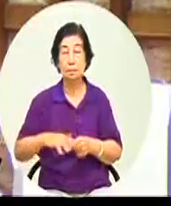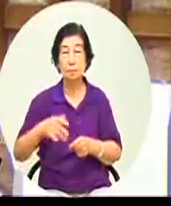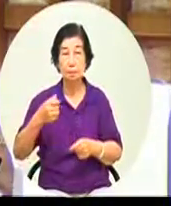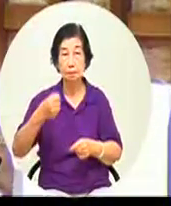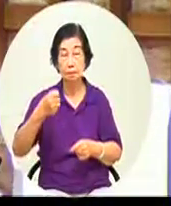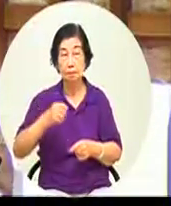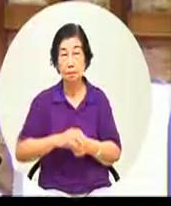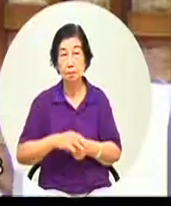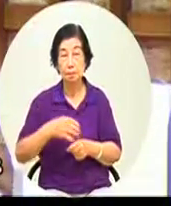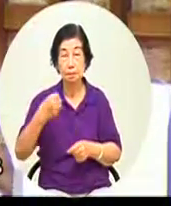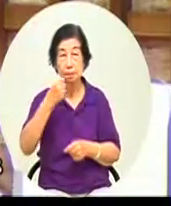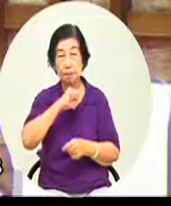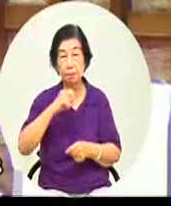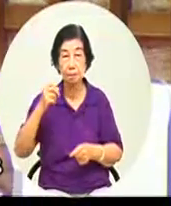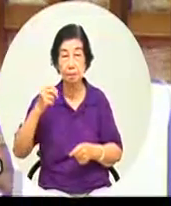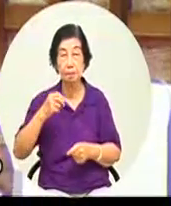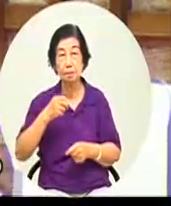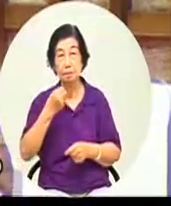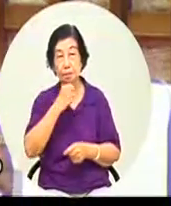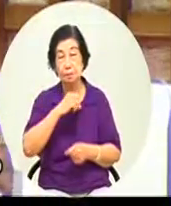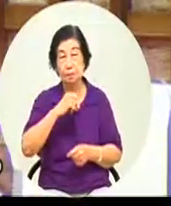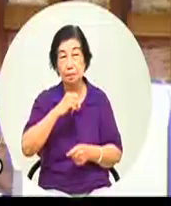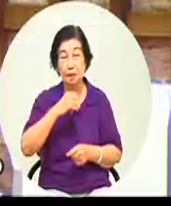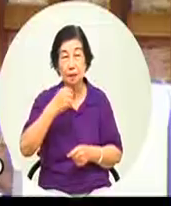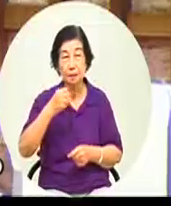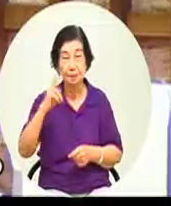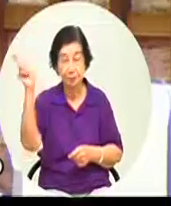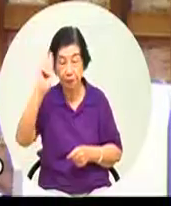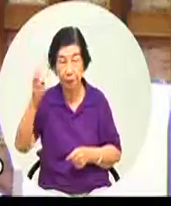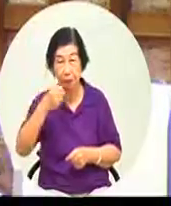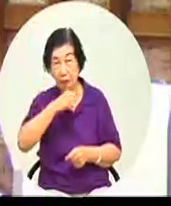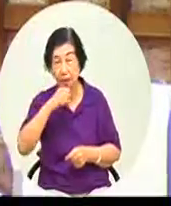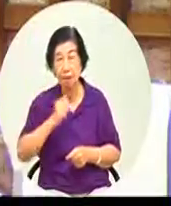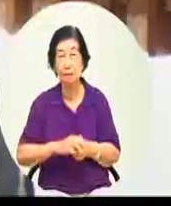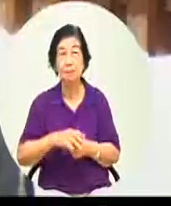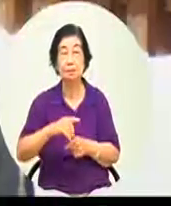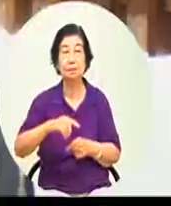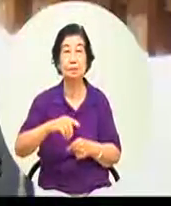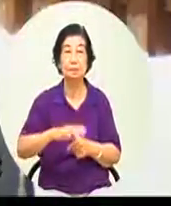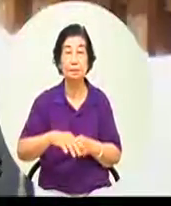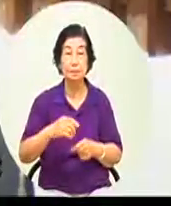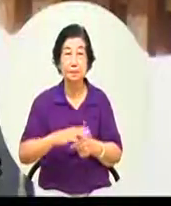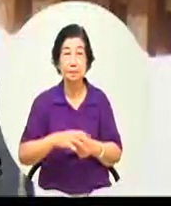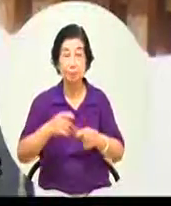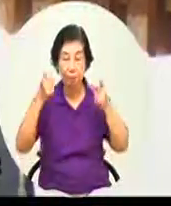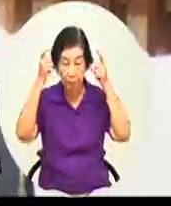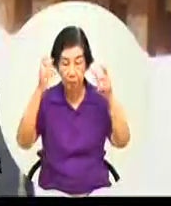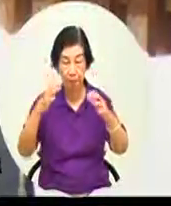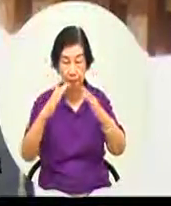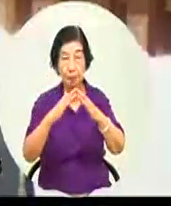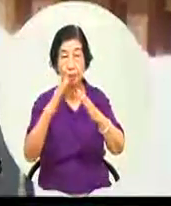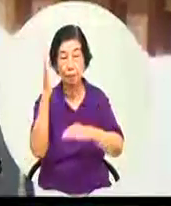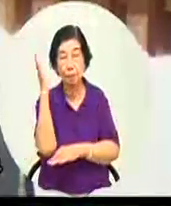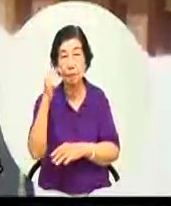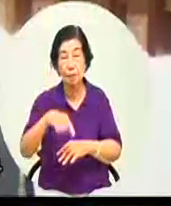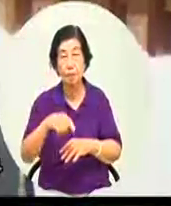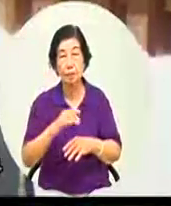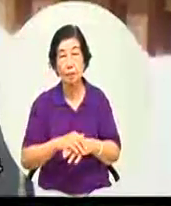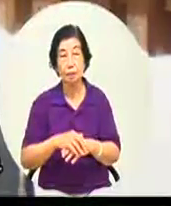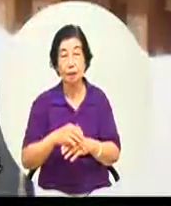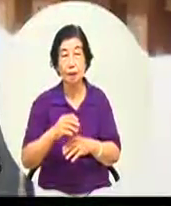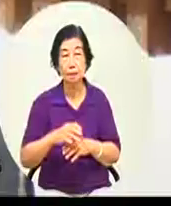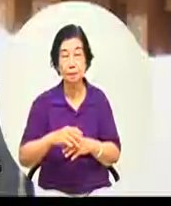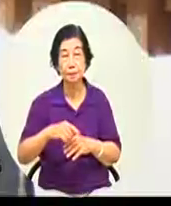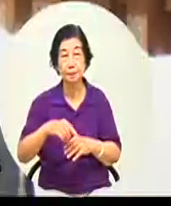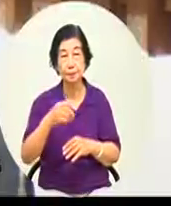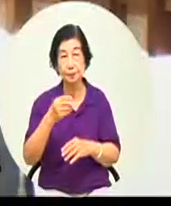听到说，我是高雄市政府这个观光局长曾志文，然后就推销什么 都有在做这种宣传的活动啦，这